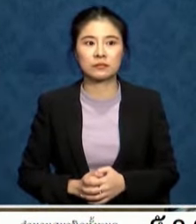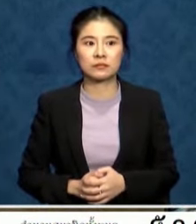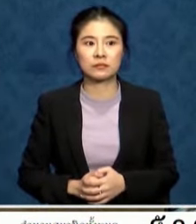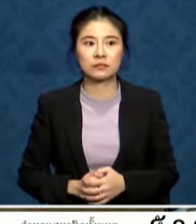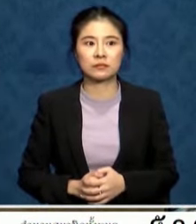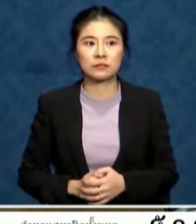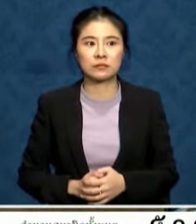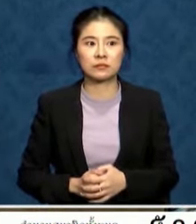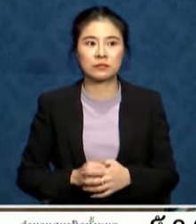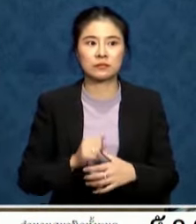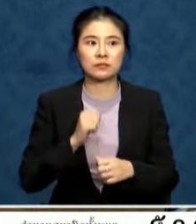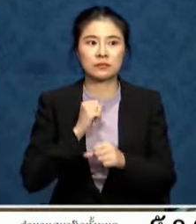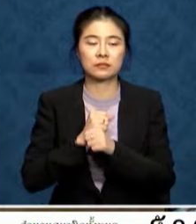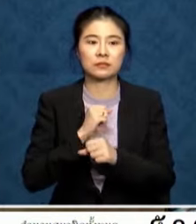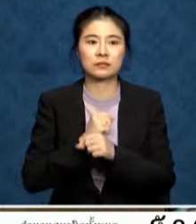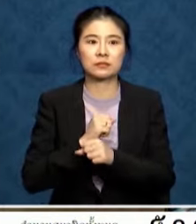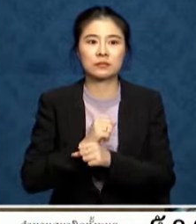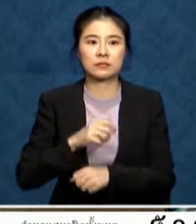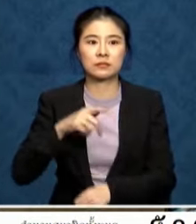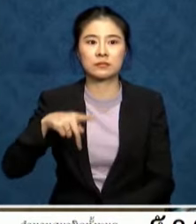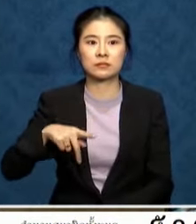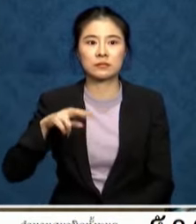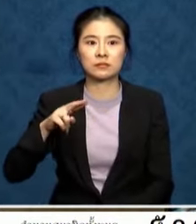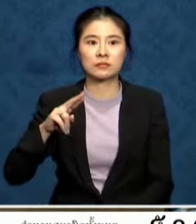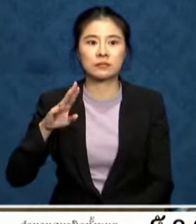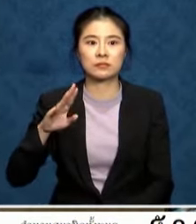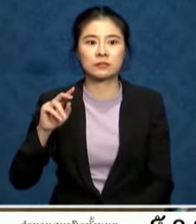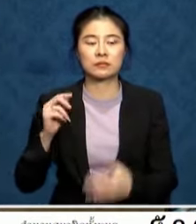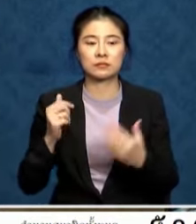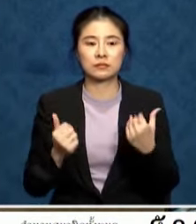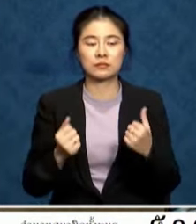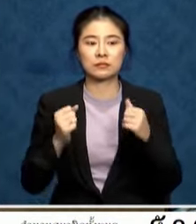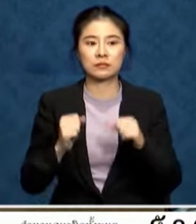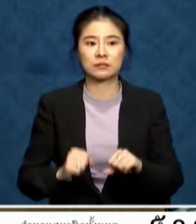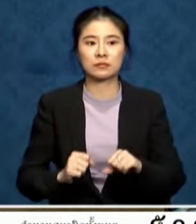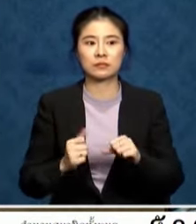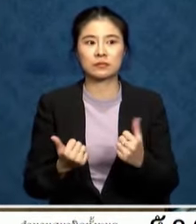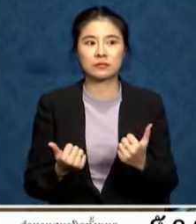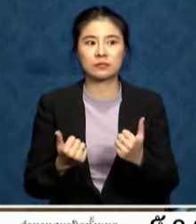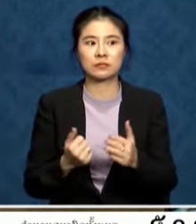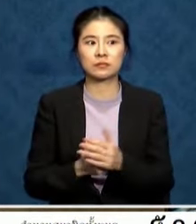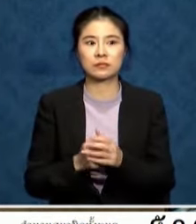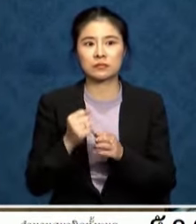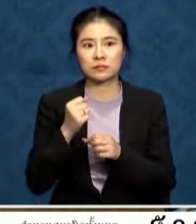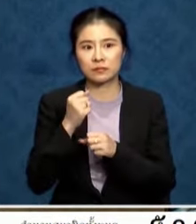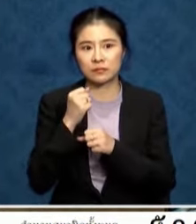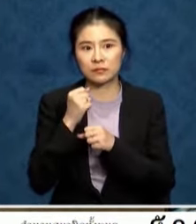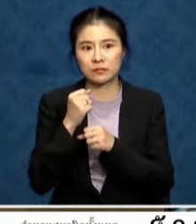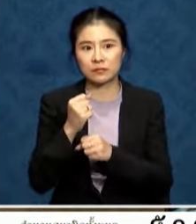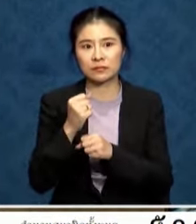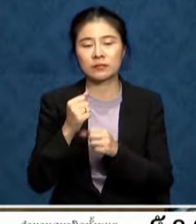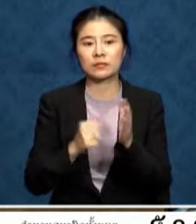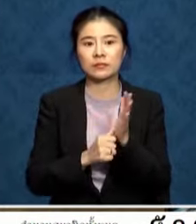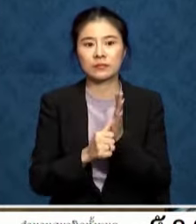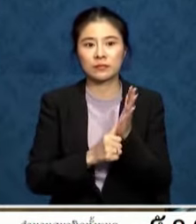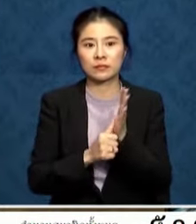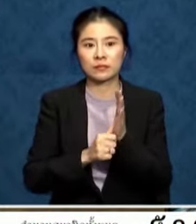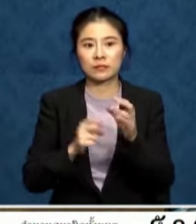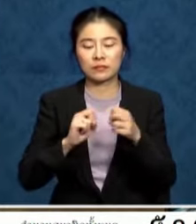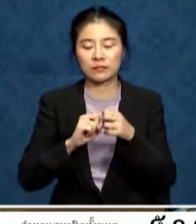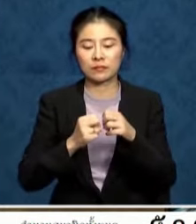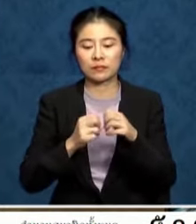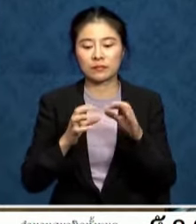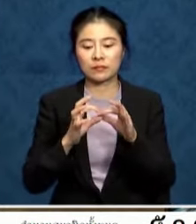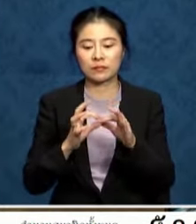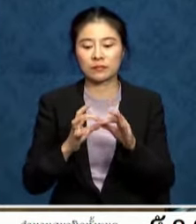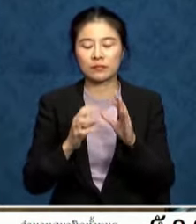การแก้พ.ร.บ.ประชามตินี้ไม่ใช่เรื่องความพยายามที่จะแก้ปัญหาทางเทคนิคทั้งหล